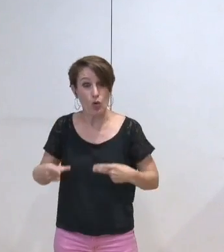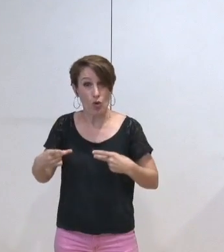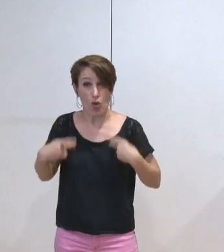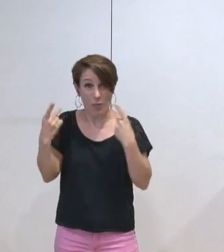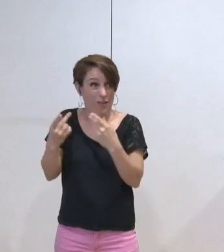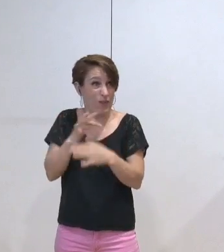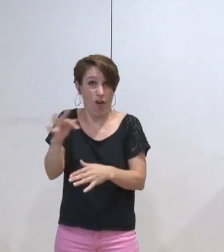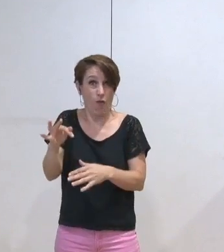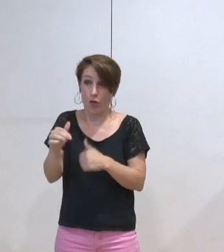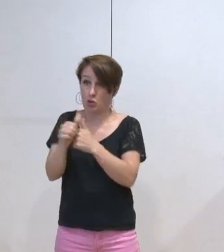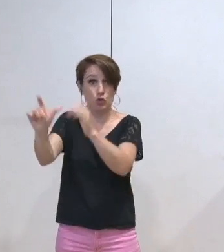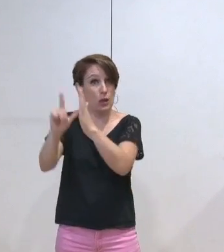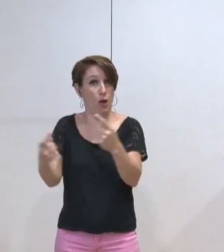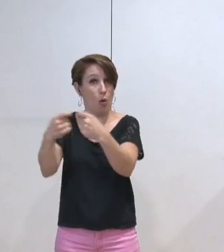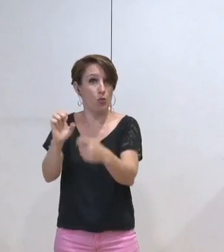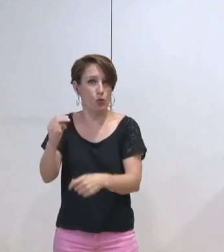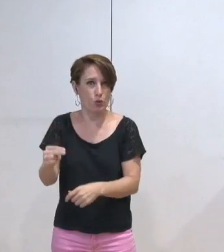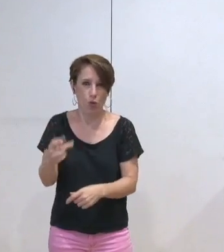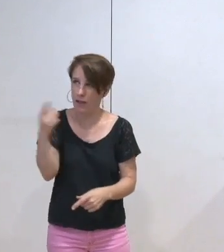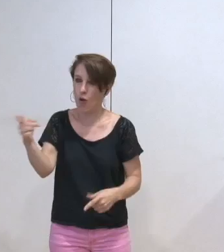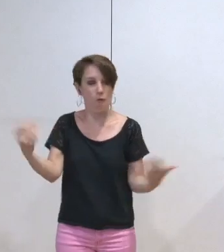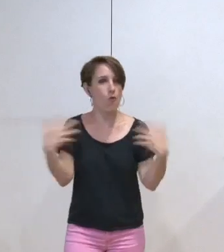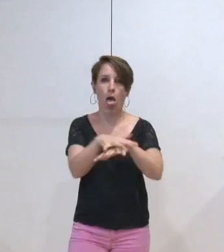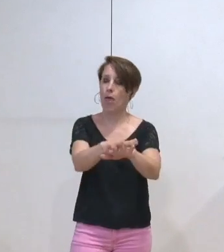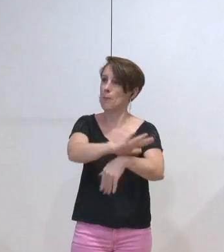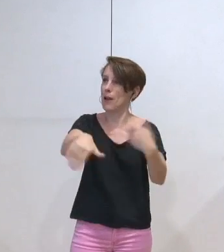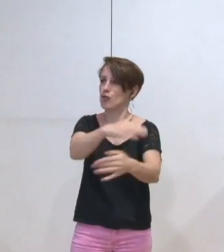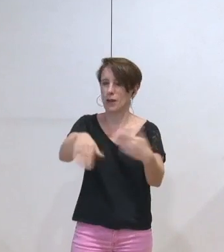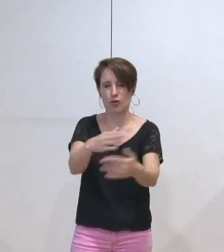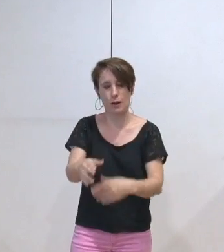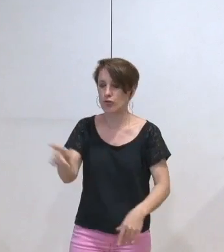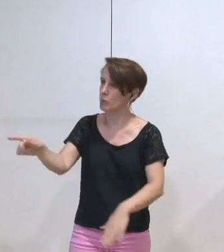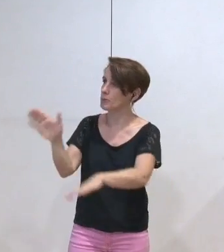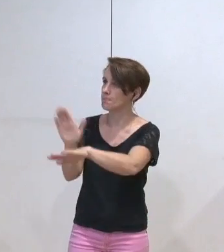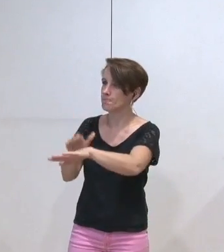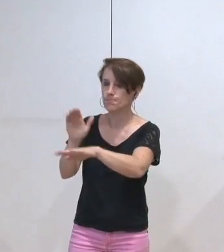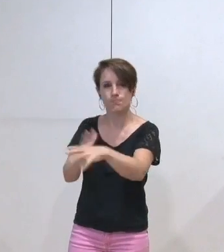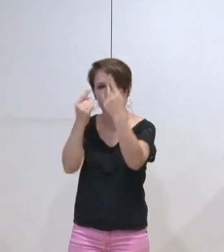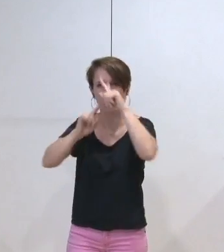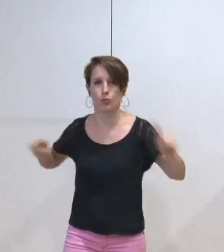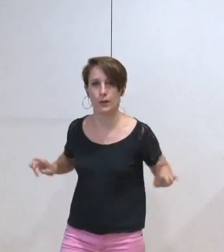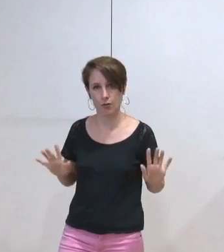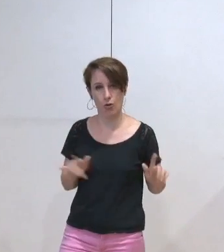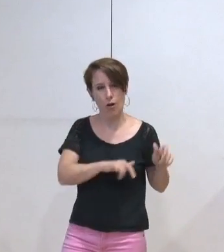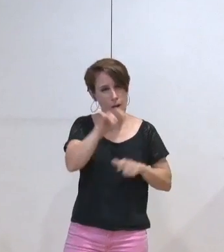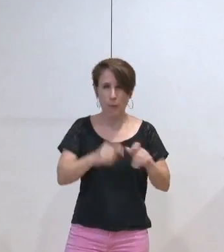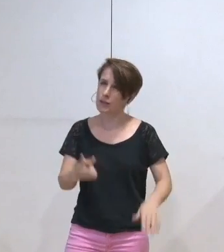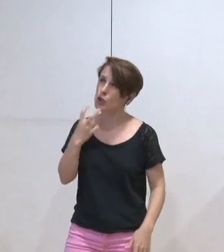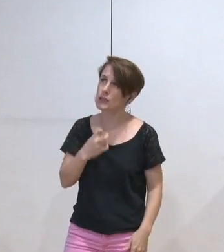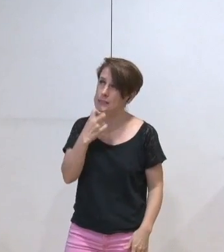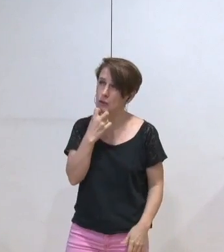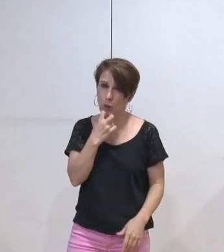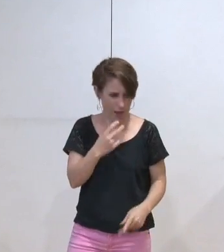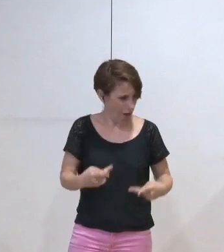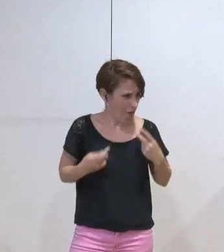territoire cette assimilation permanente est profondément insupportable parce qu'elle est attentatoire au droit d'un très grand nombre de nos concitoyens qui vivent légalement en